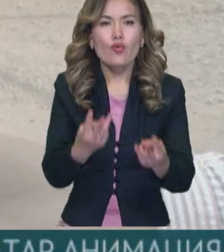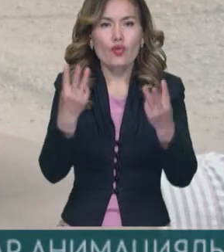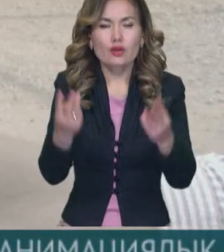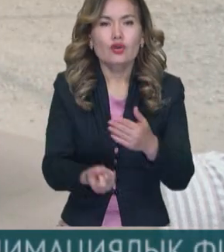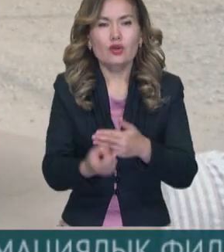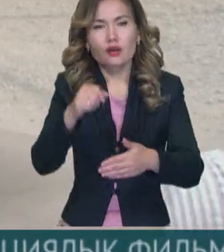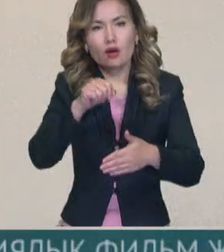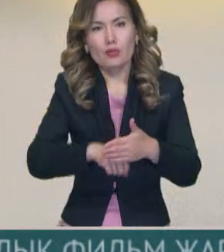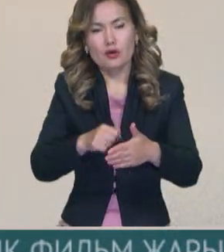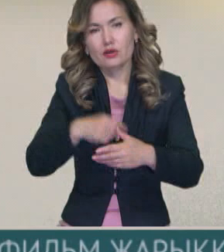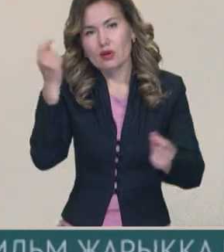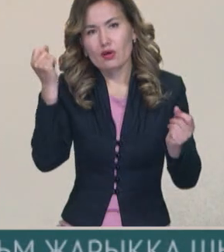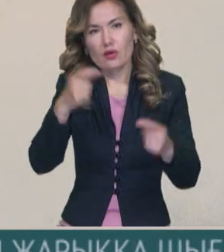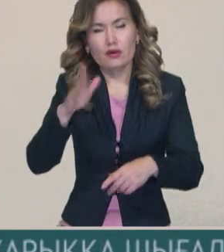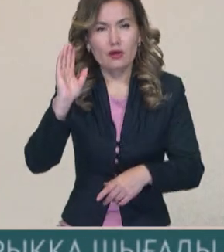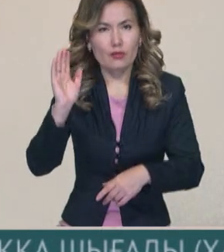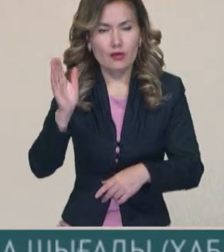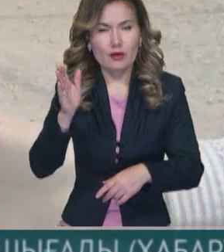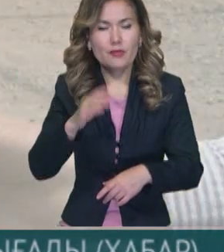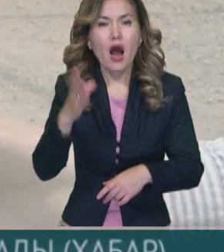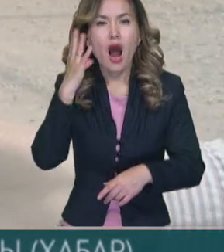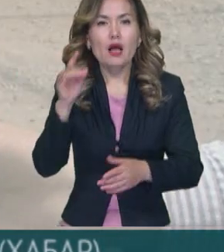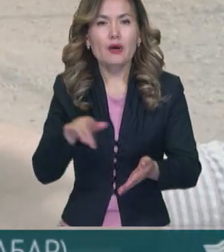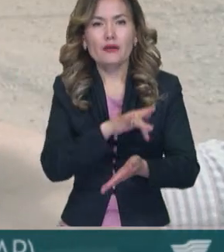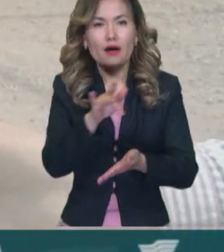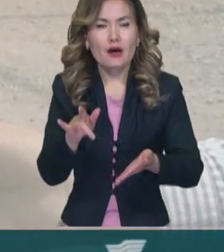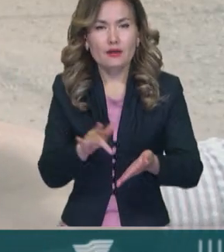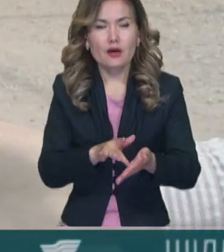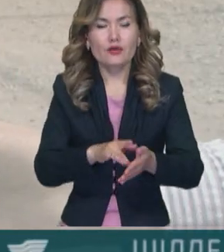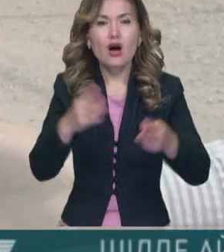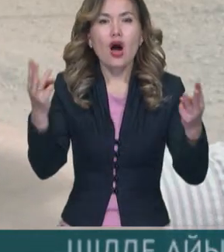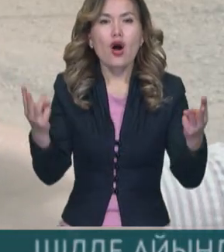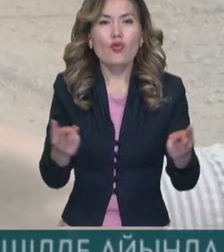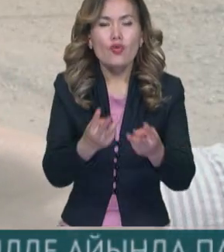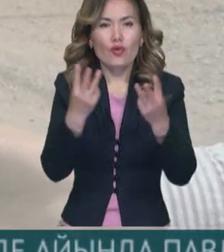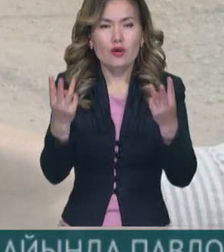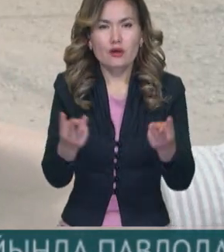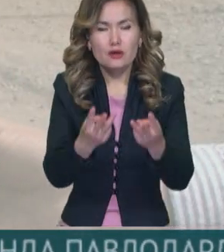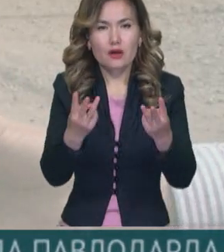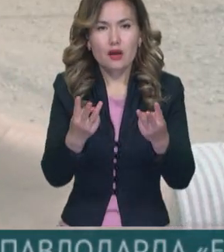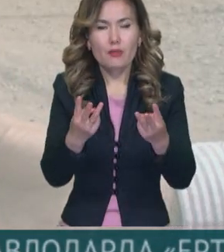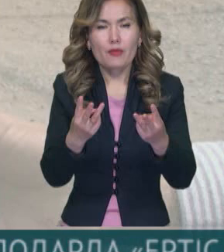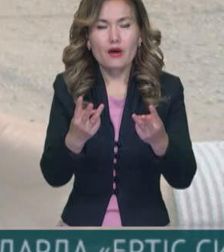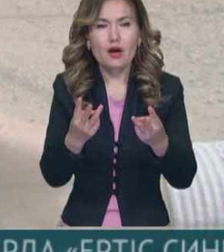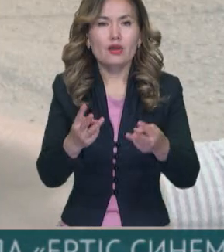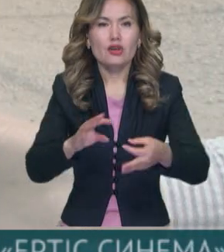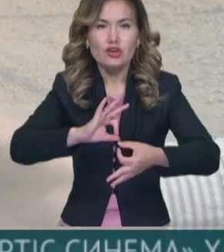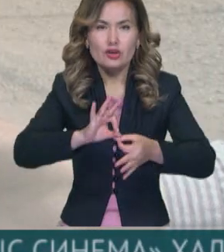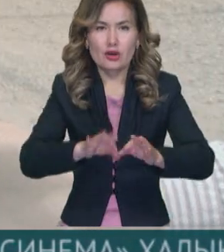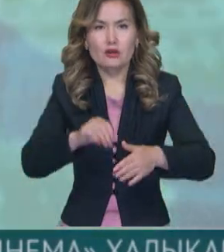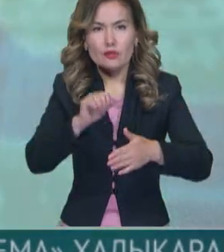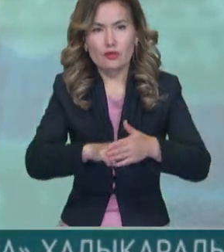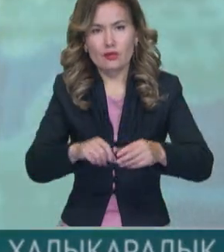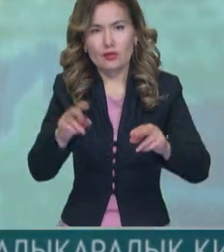себептері анықталуда. Осы жерде Алматы қаласының өрт зертхана қызметкерлері жұмыс істеуде.